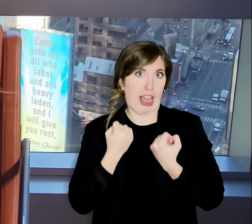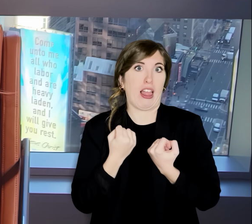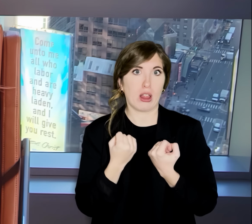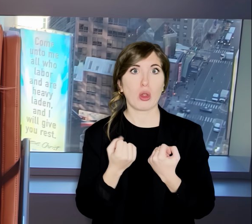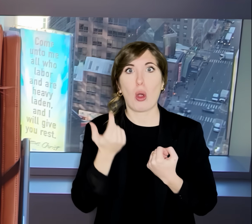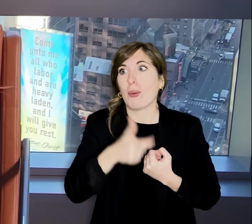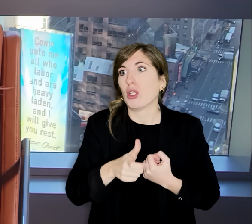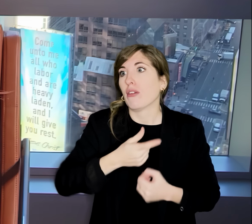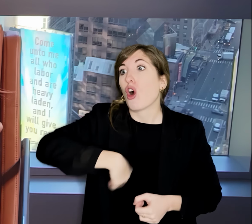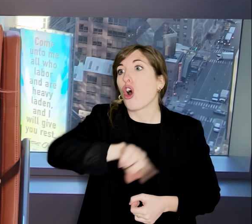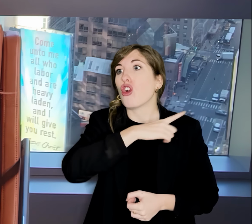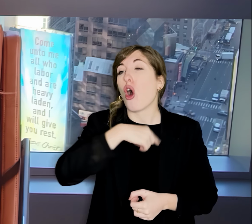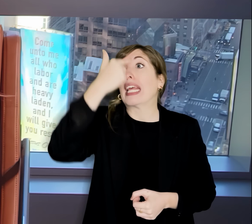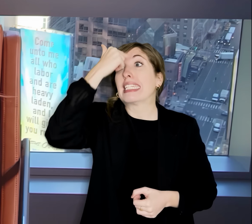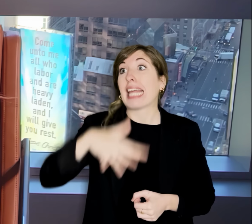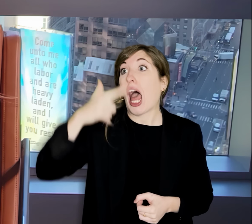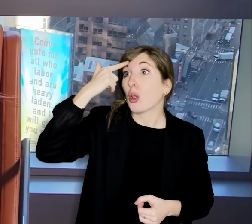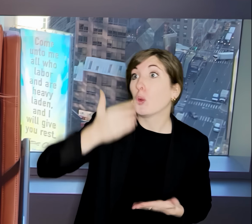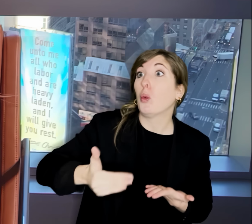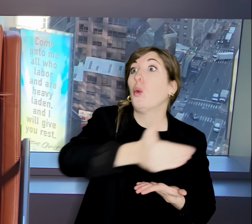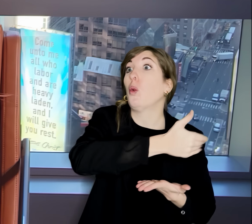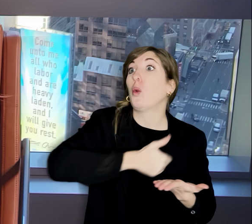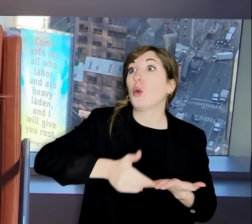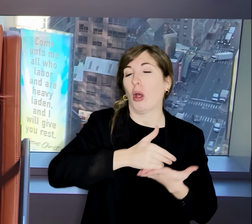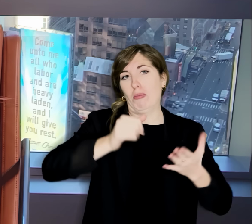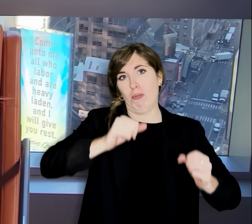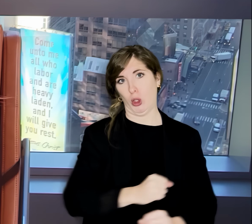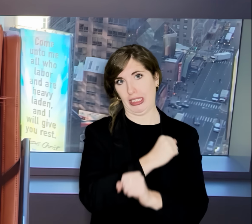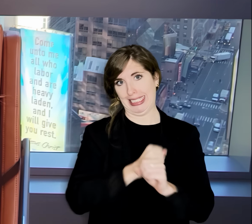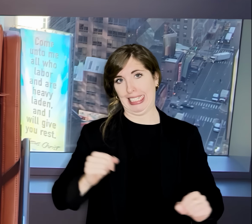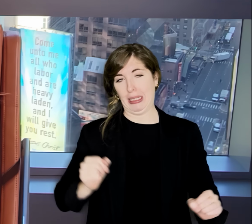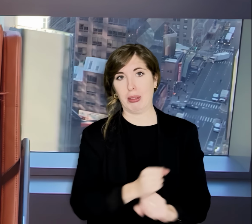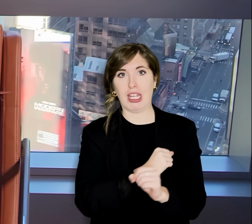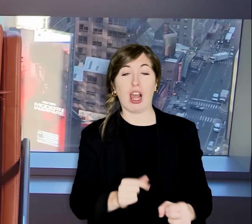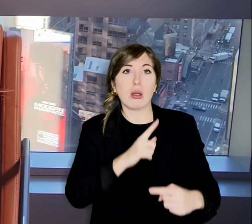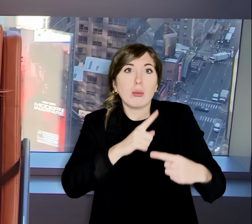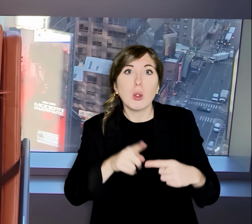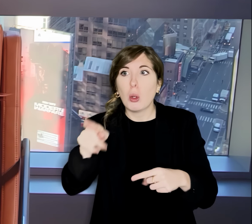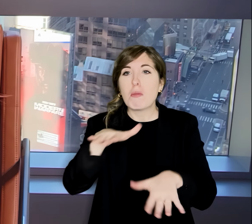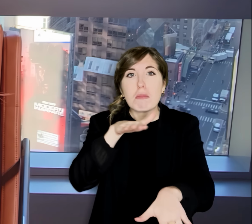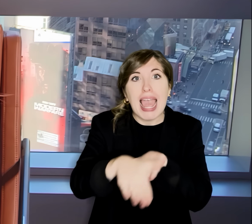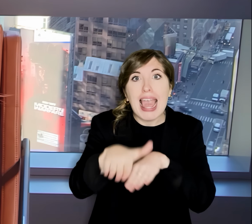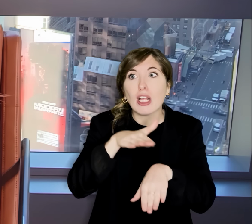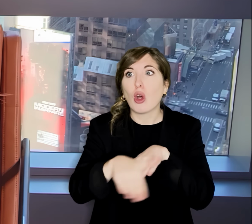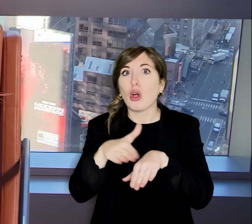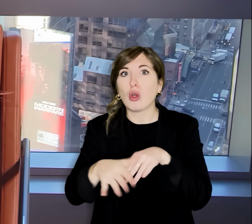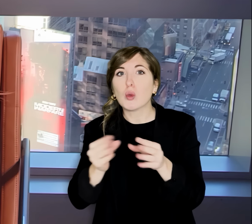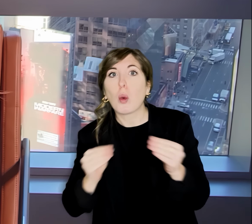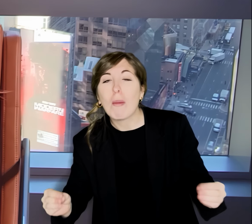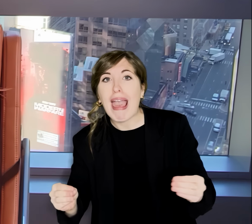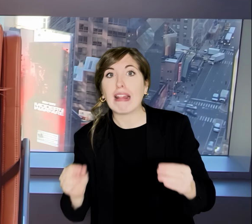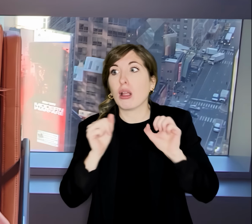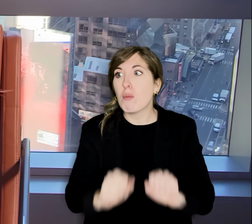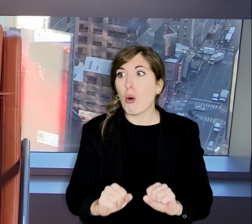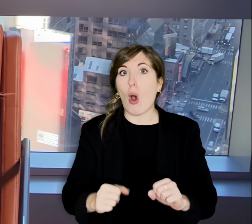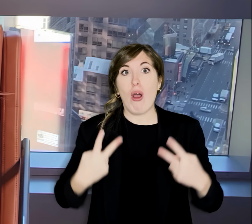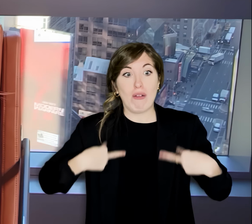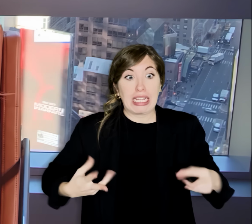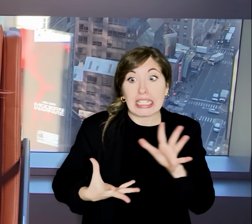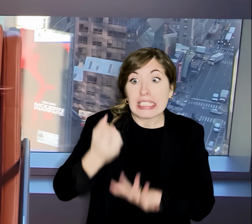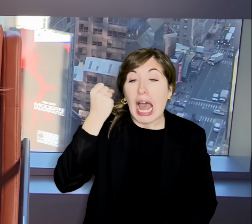perché noi chiaramente non possiamo essere teologi Specialmente se stiamo parlando di Metodologia che possono salvarci la vita individuare